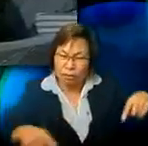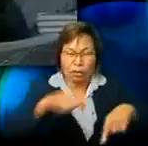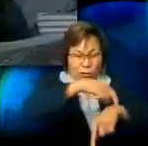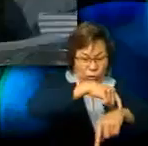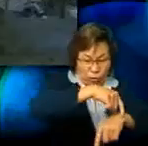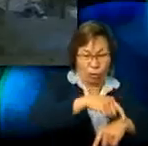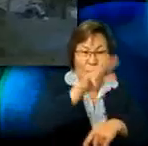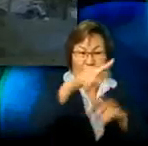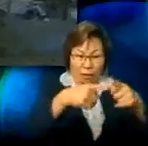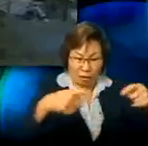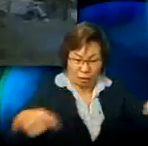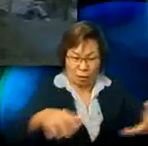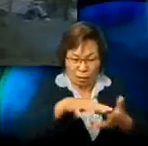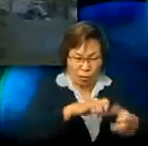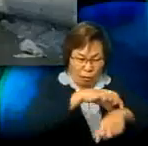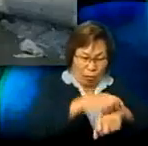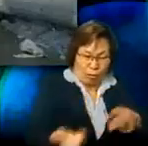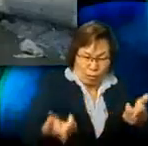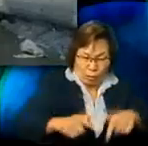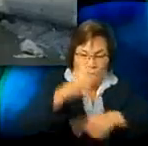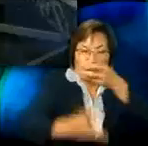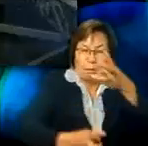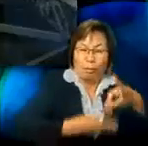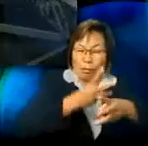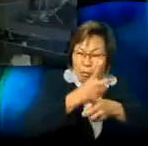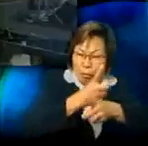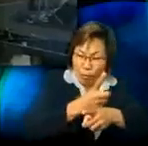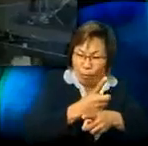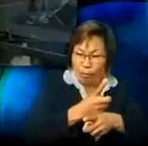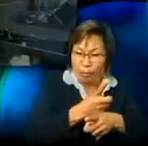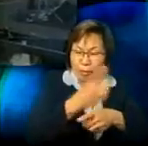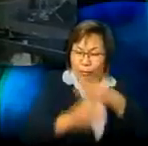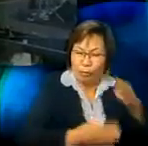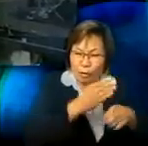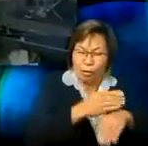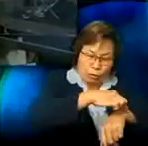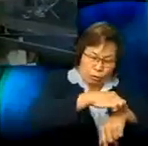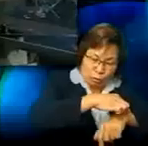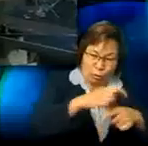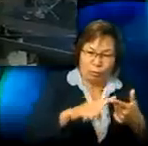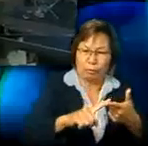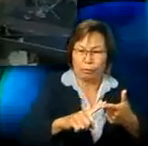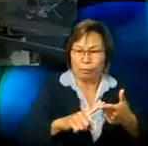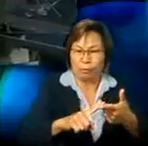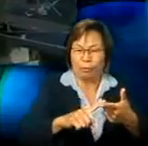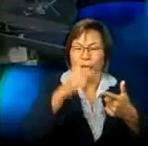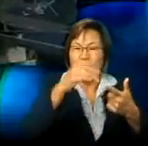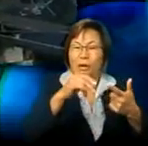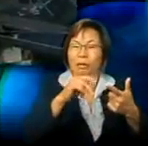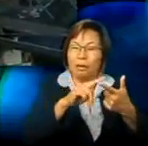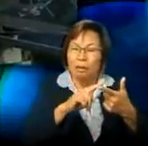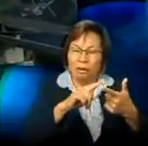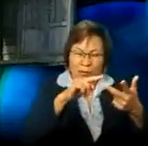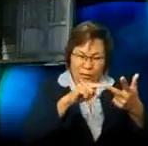Secara geografinya, terdapat tiga jenis bencana alam yang menimpa bumi. Ia adalah bencana alam geologis, bencana alam